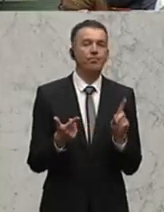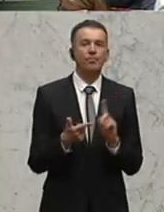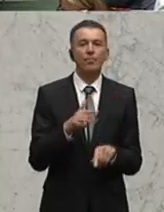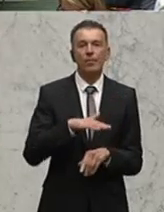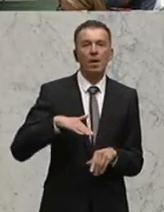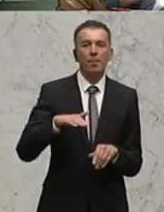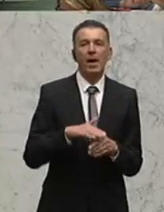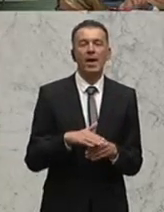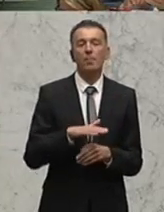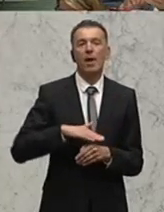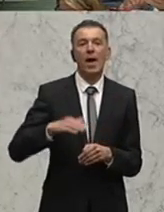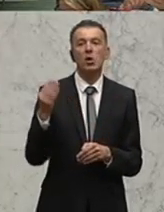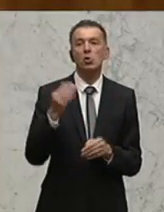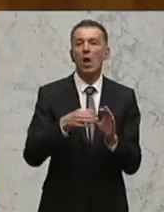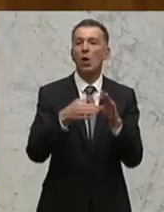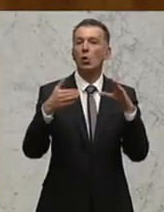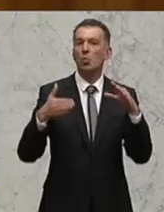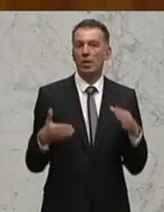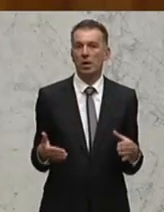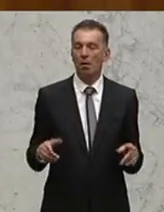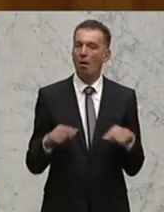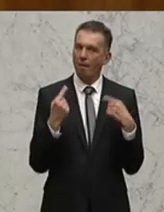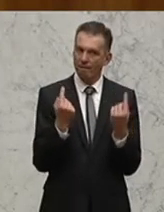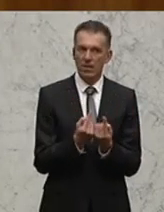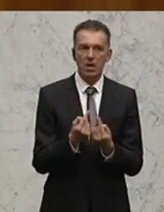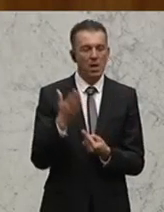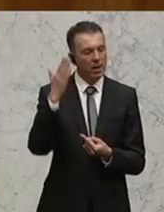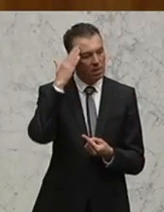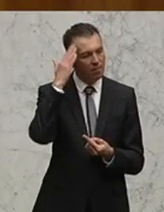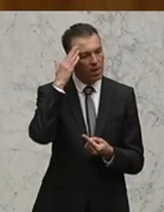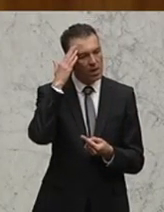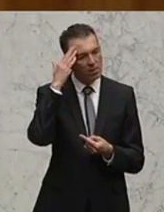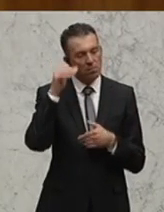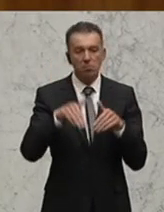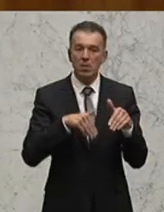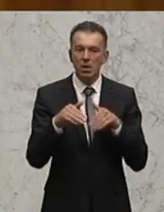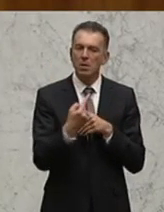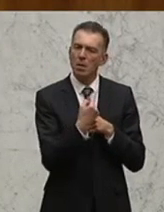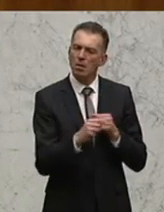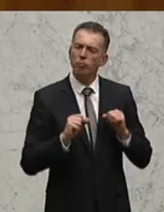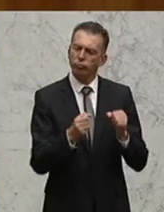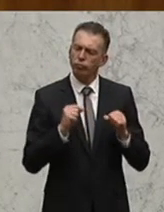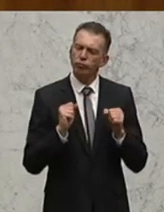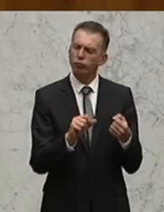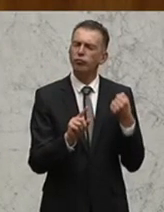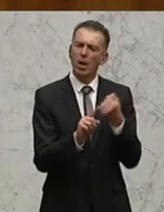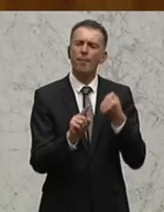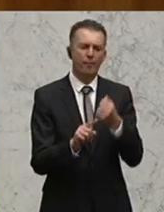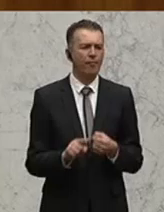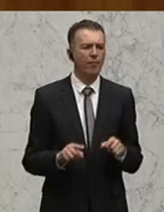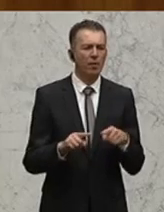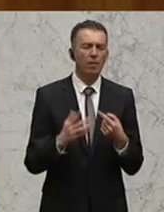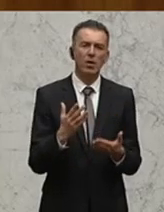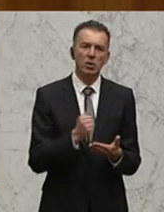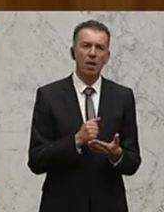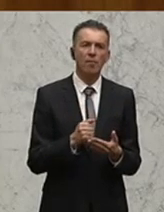Der zweite Bereich ist der Bereich Schulautonomie. Auch wir sind, und ich weiß, dass die Ministerin sehr engagiert dafür kämpft, dass es uns